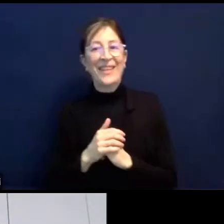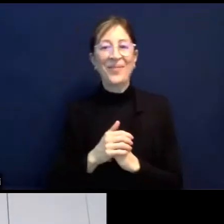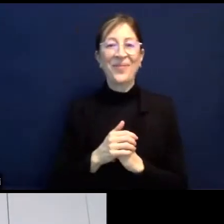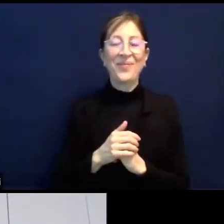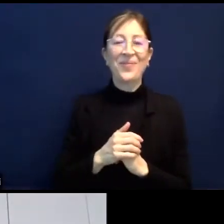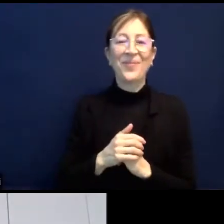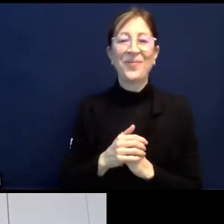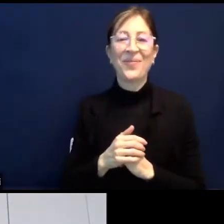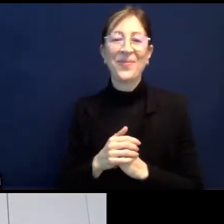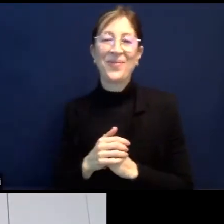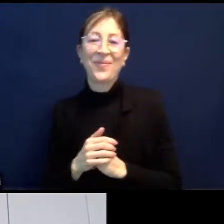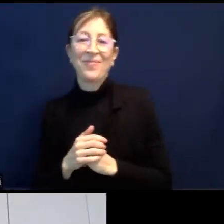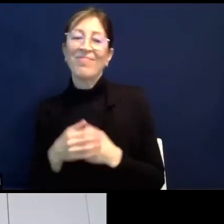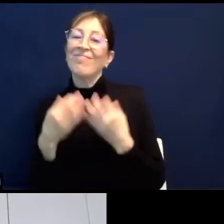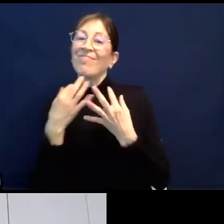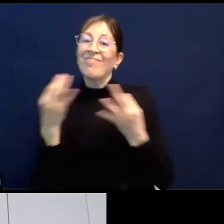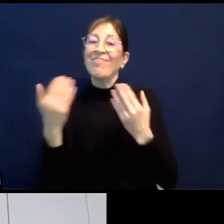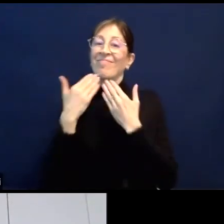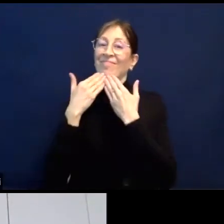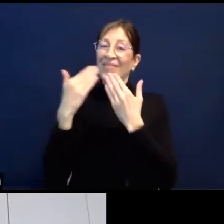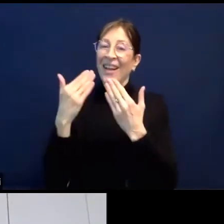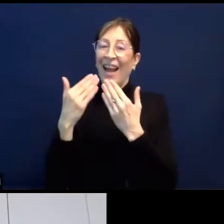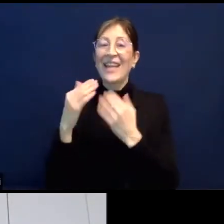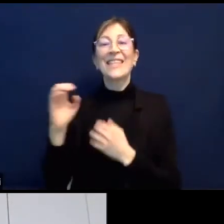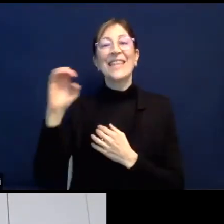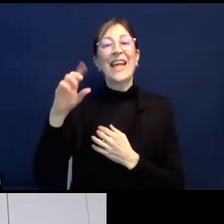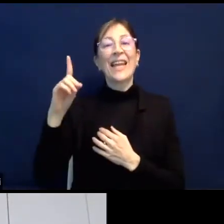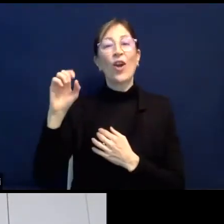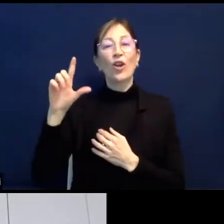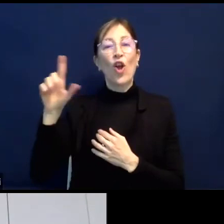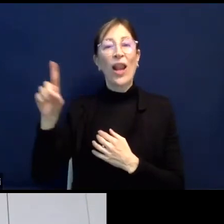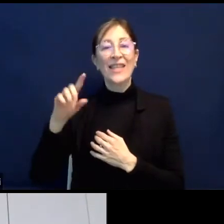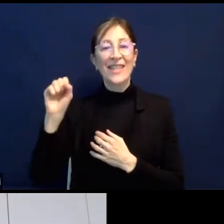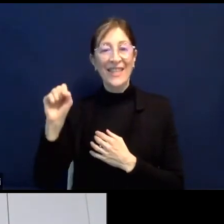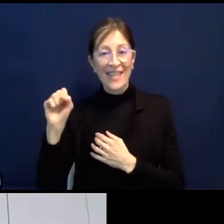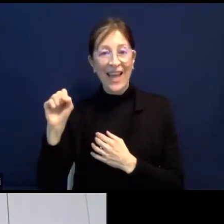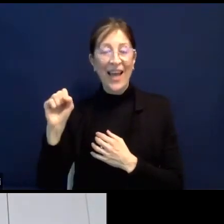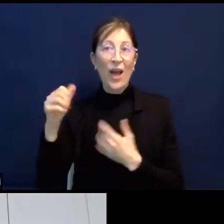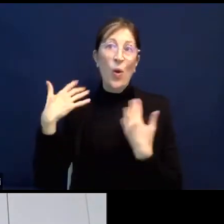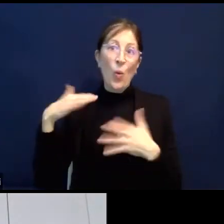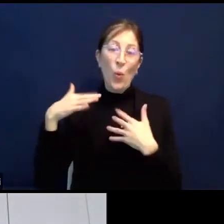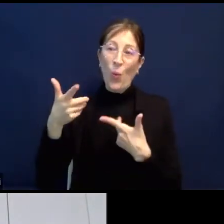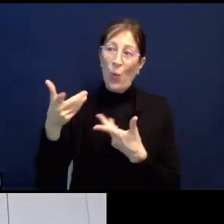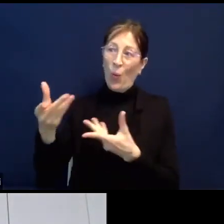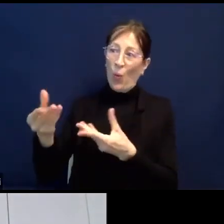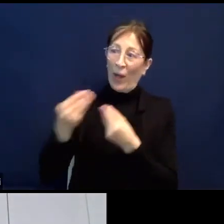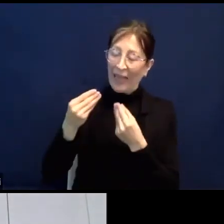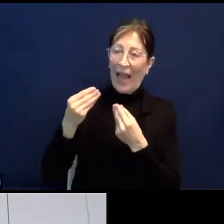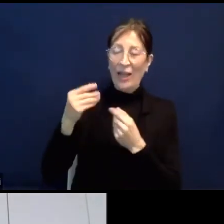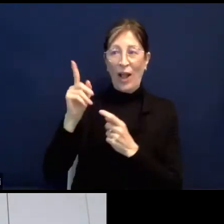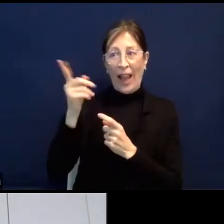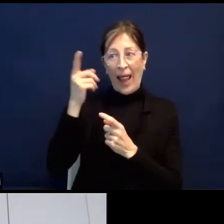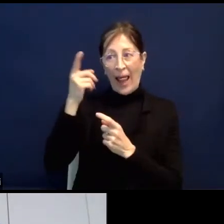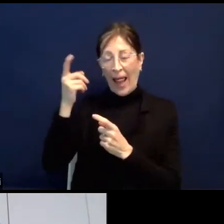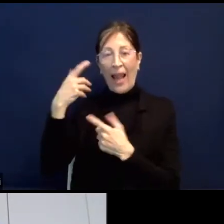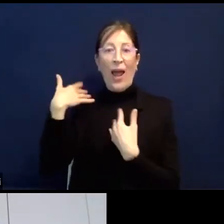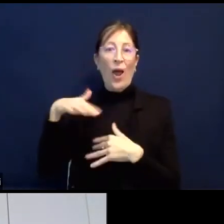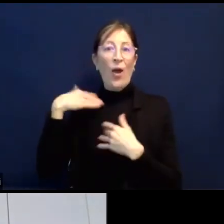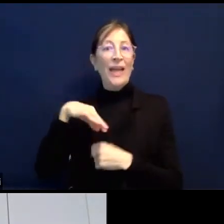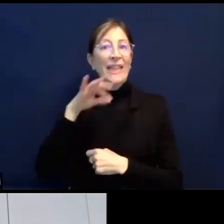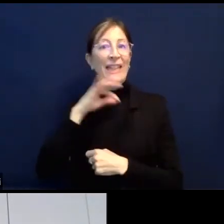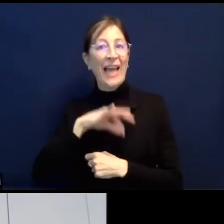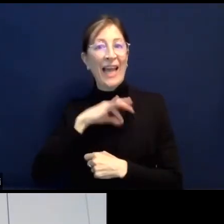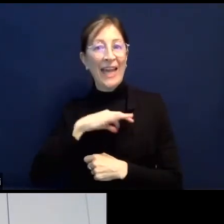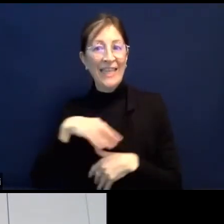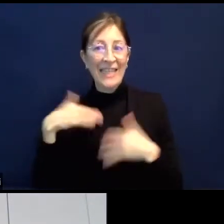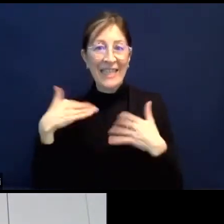Bene, grazie Enrico Dolza, spunti interessantissimi. Dispiace, ahimè, che l'intervento sia stato